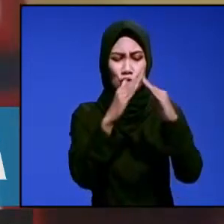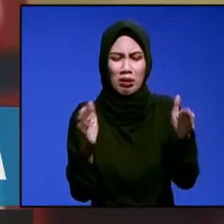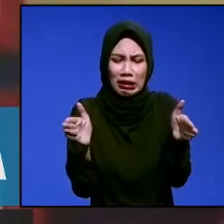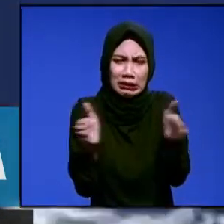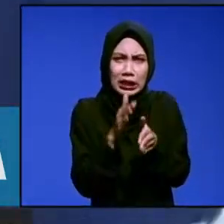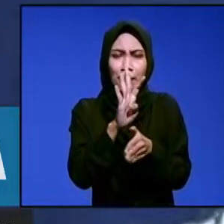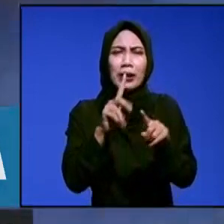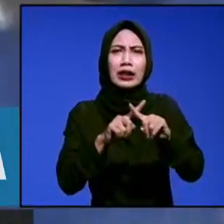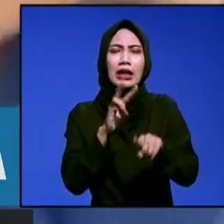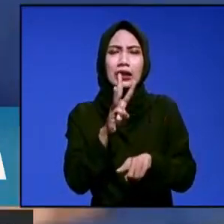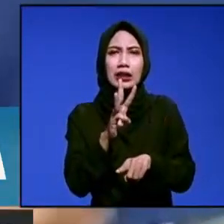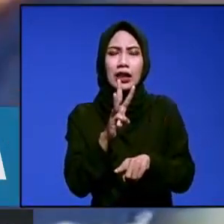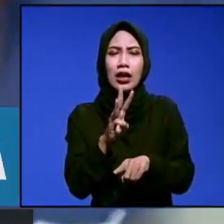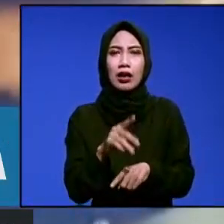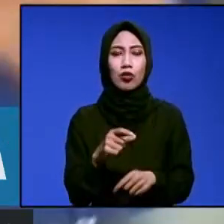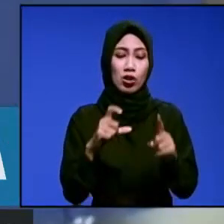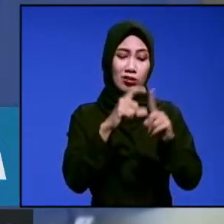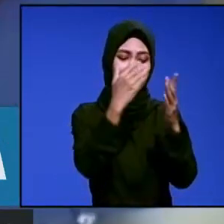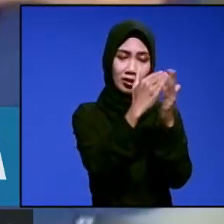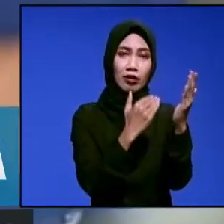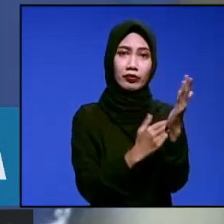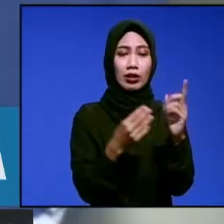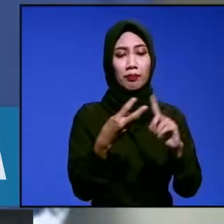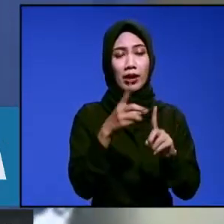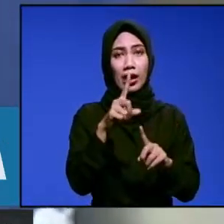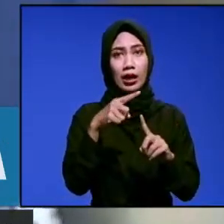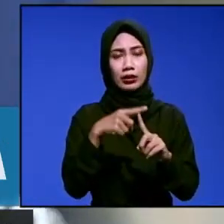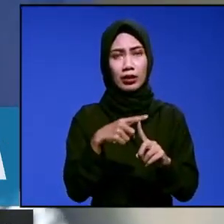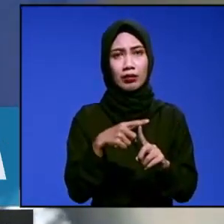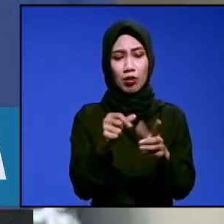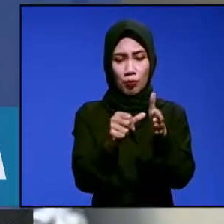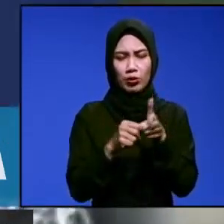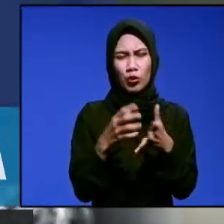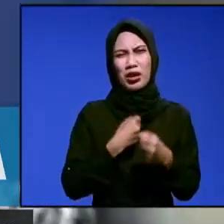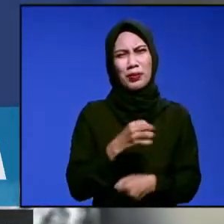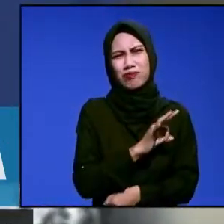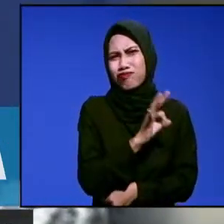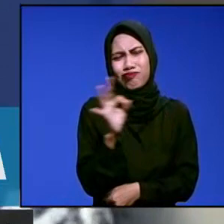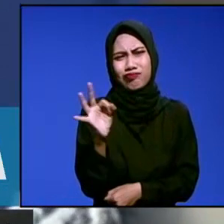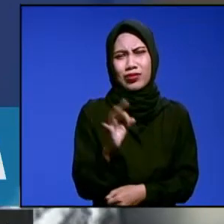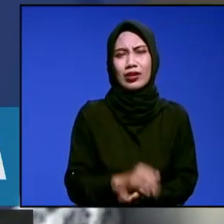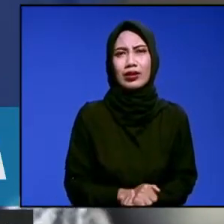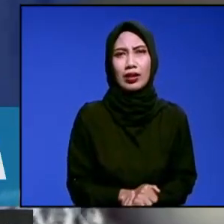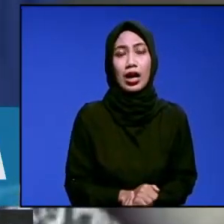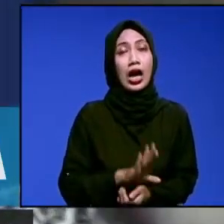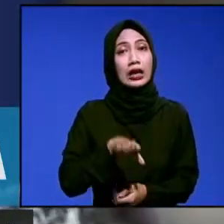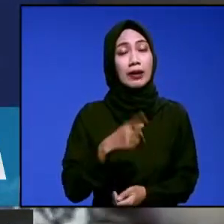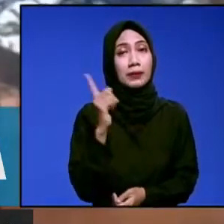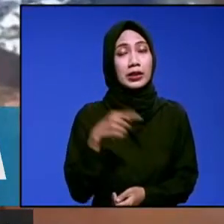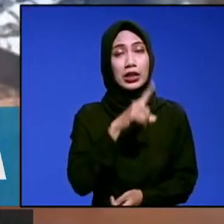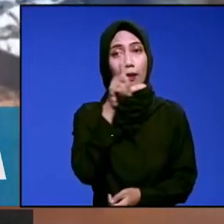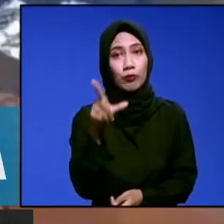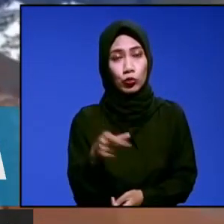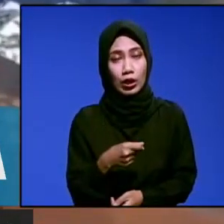mengaku tidak terdaftar dalam bantuan sosial tunai dan BLT kompensasi dari pandemi coffee tim-tim namun setiap bulannya Ia